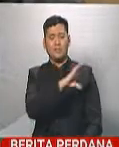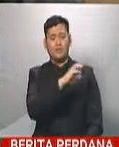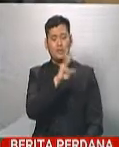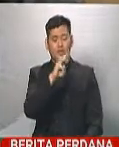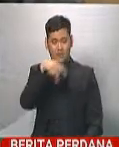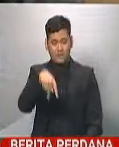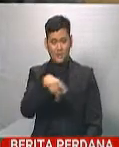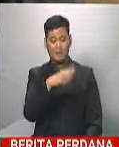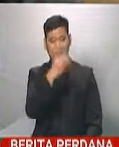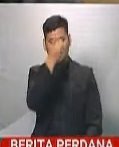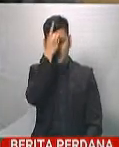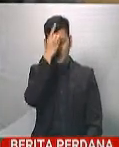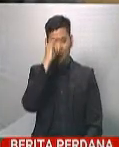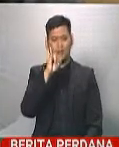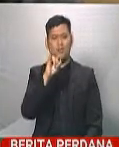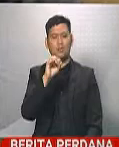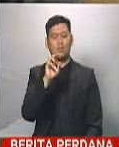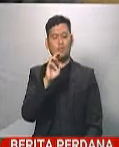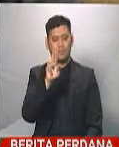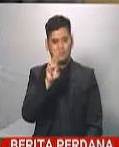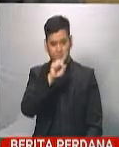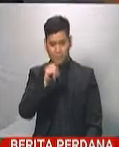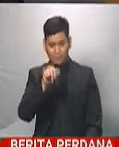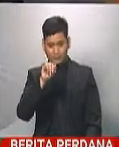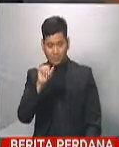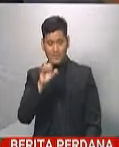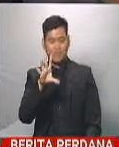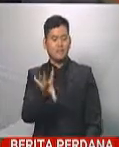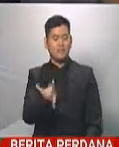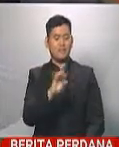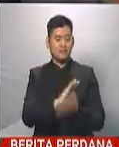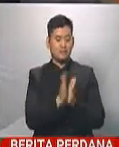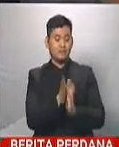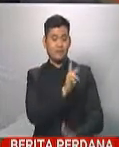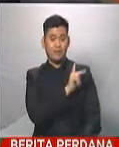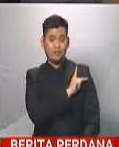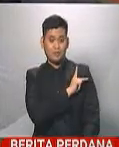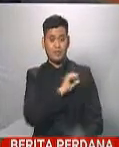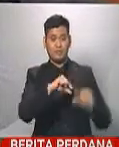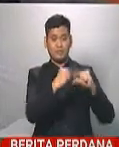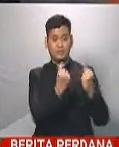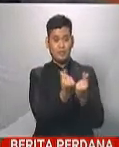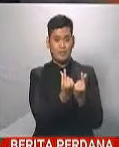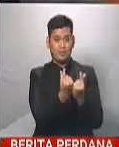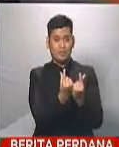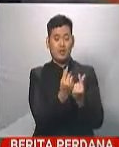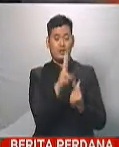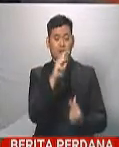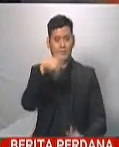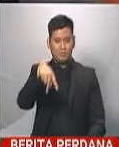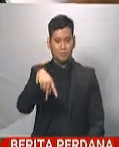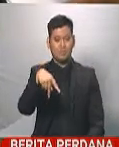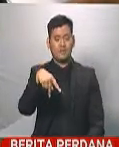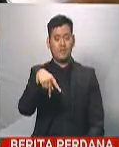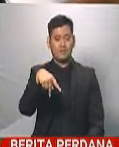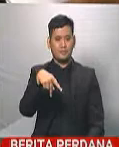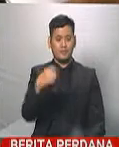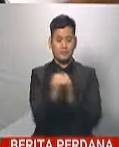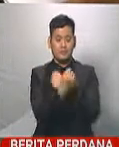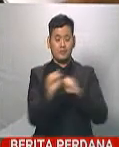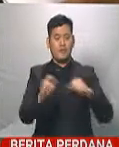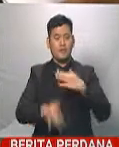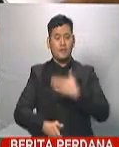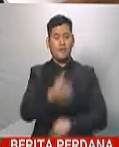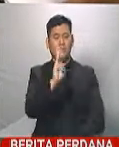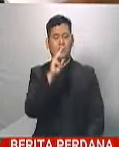Ahmad Uzair Wan Sulaiman yang dilantik sebagai Ketua Kontijen TDM Wilayah Persekutuan tahun ini. Untuk persediaan awal,